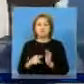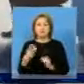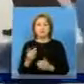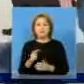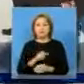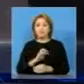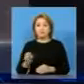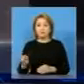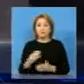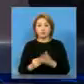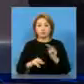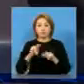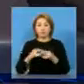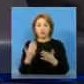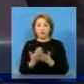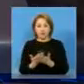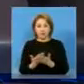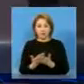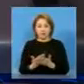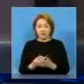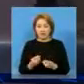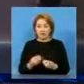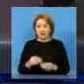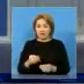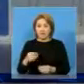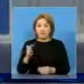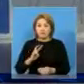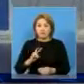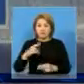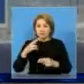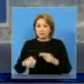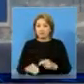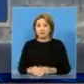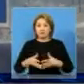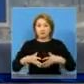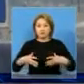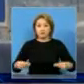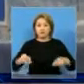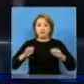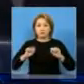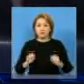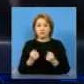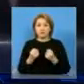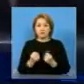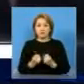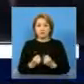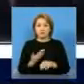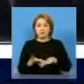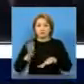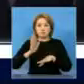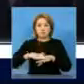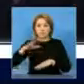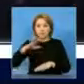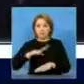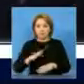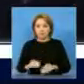182,1 миллион теңгеге салынған жоба құрылысы қарашада аяқталды. Көктемде қыста керемет қиындық көретін еді, осы жерге